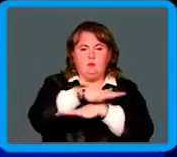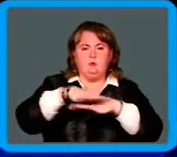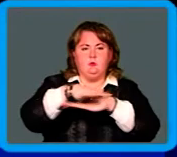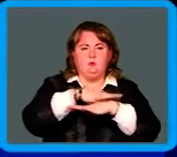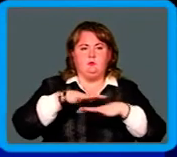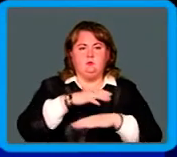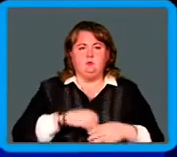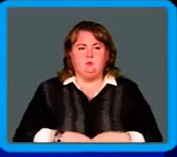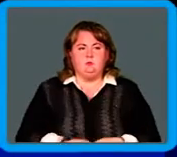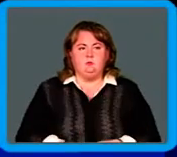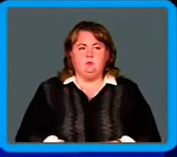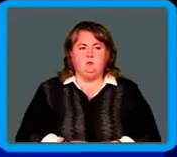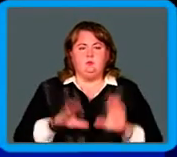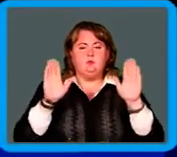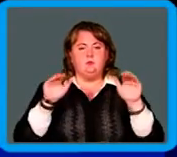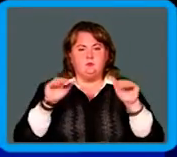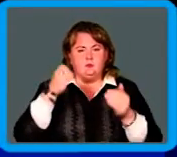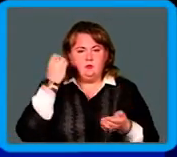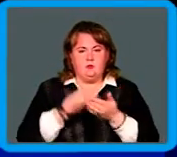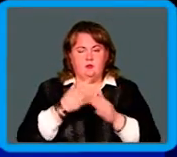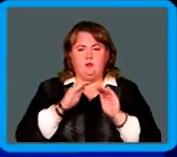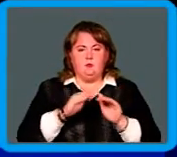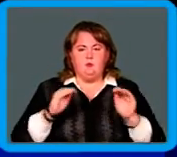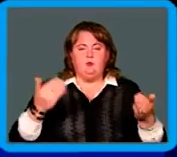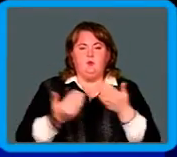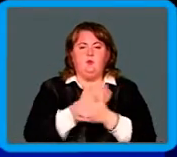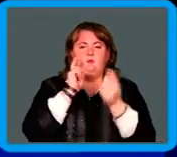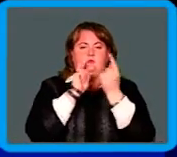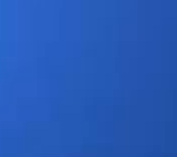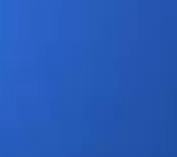до свидание дорогие ребята до новых встреч